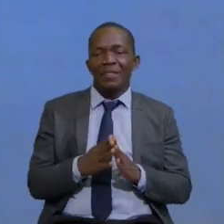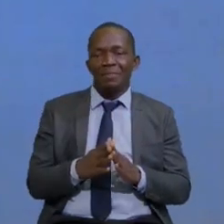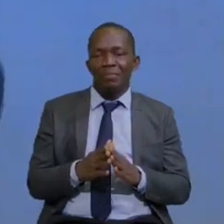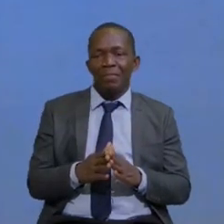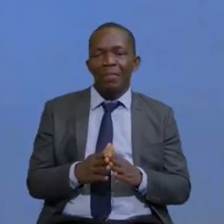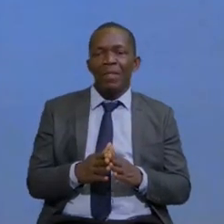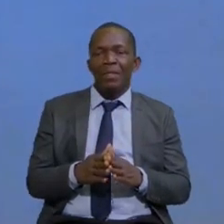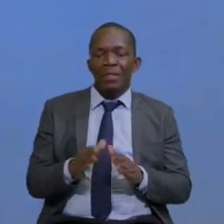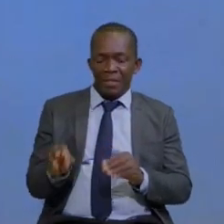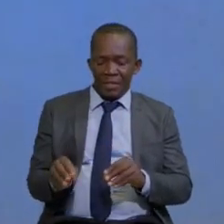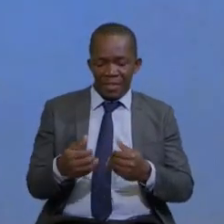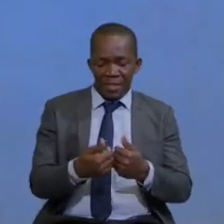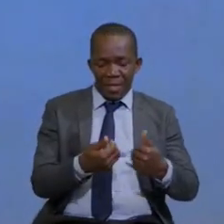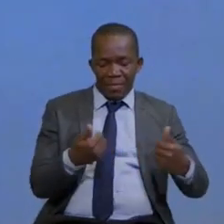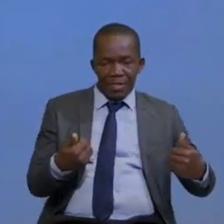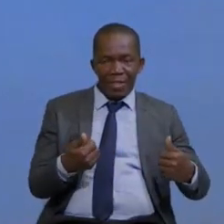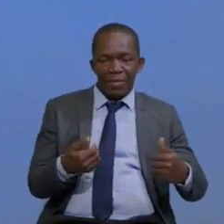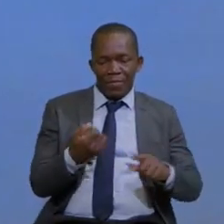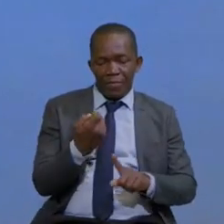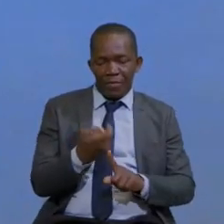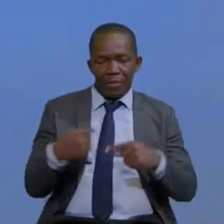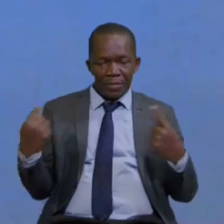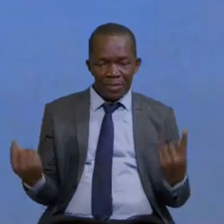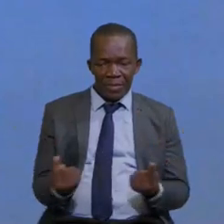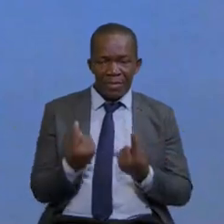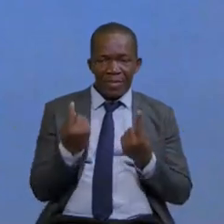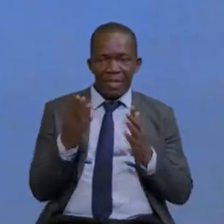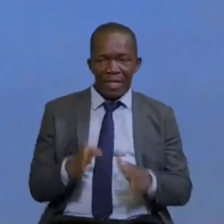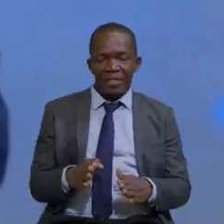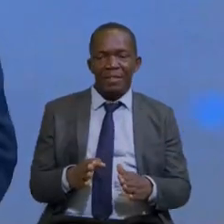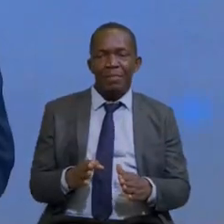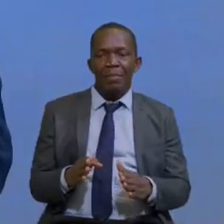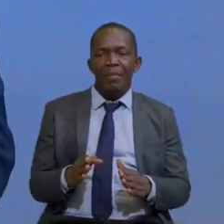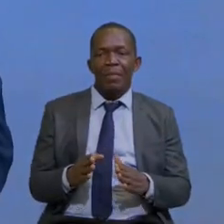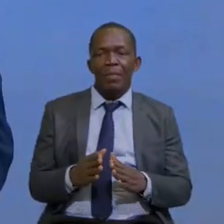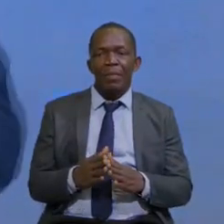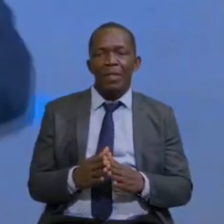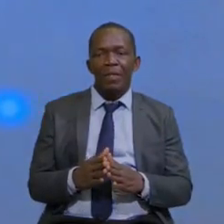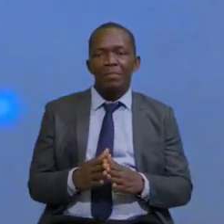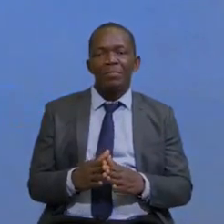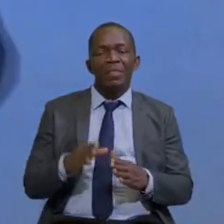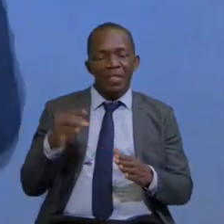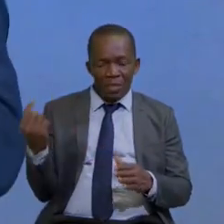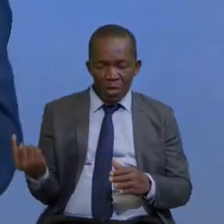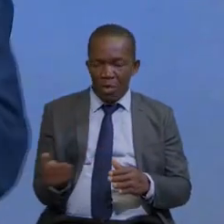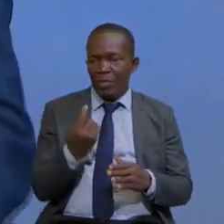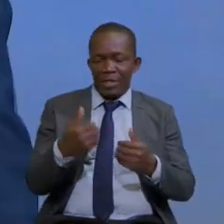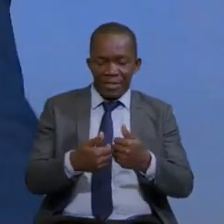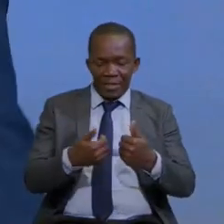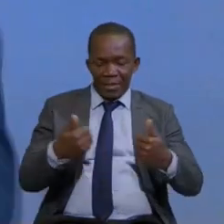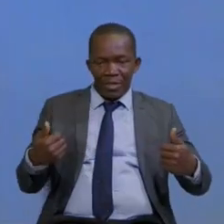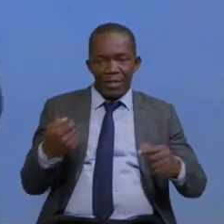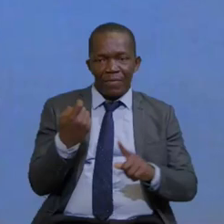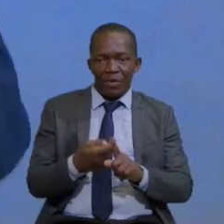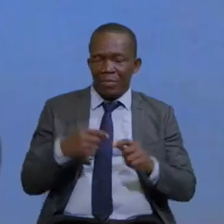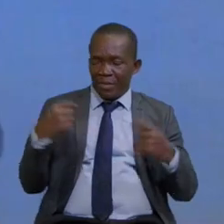pécheurs. Toujours séparé des pécheurs et toujours capable de tout péché et des